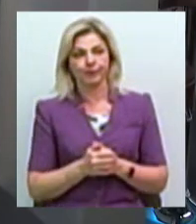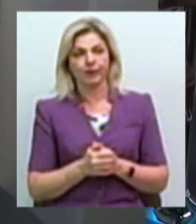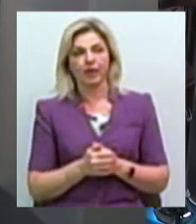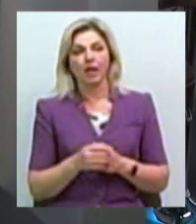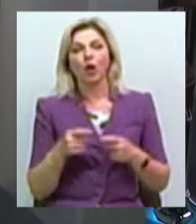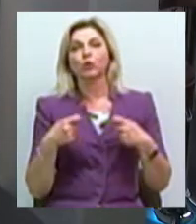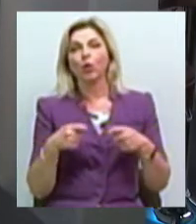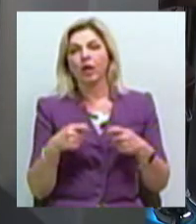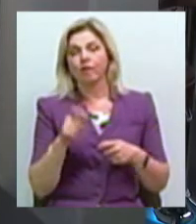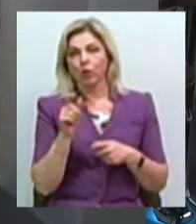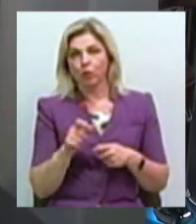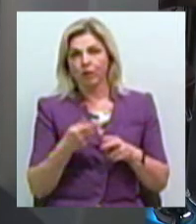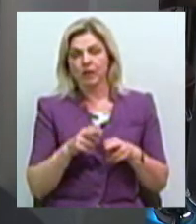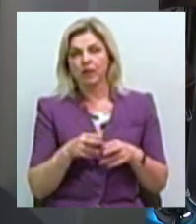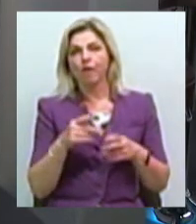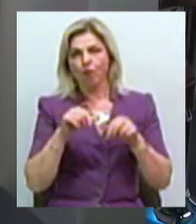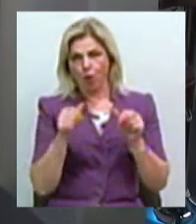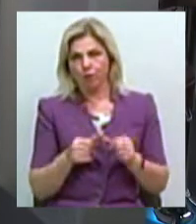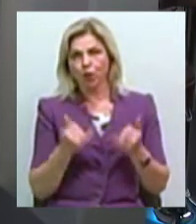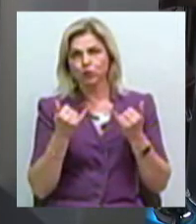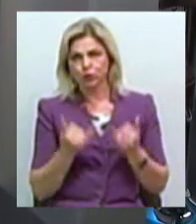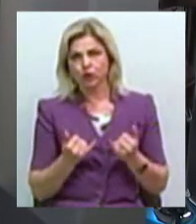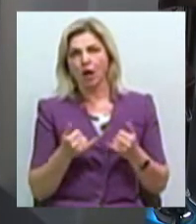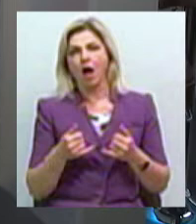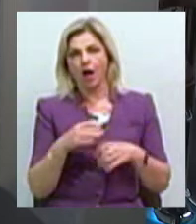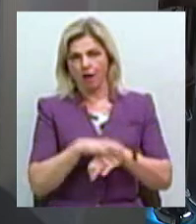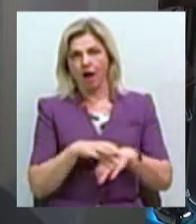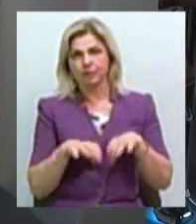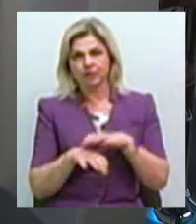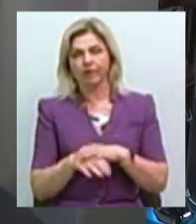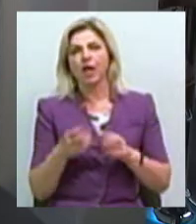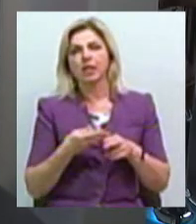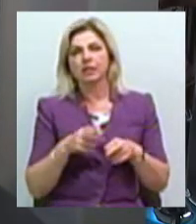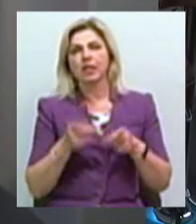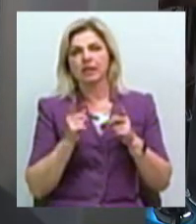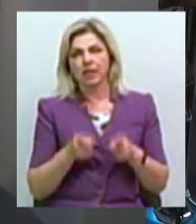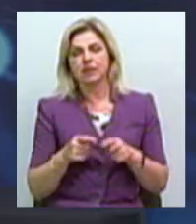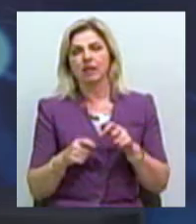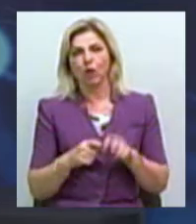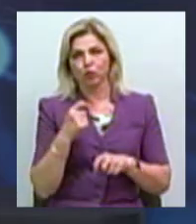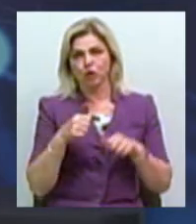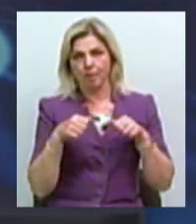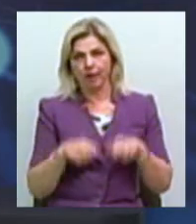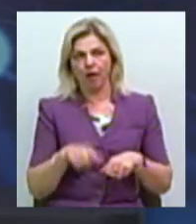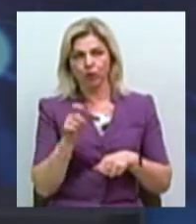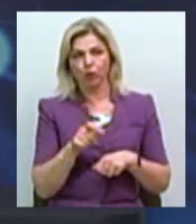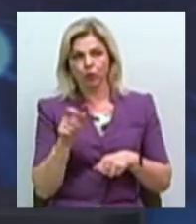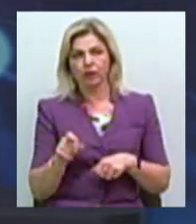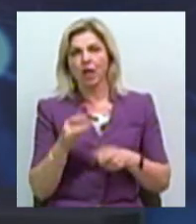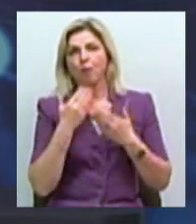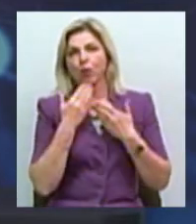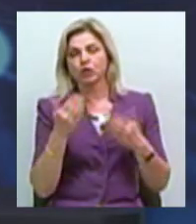дійсно форма сучасного рабства, можемо так сказати. Це дійсно порушення прав людини. І хотіла б сказати, що останнім